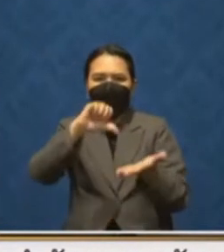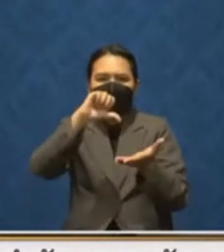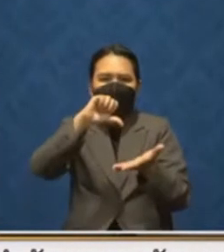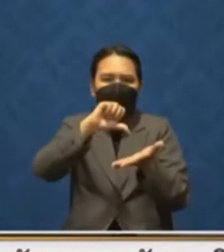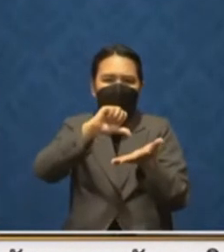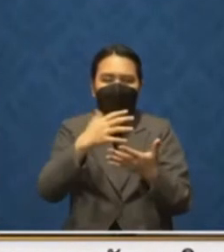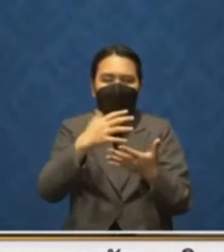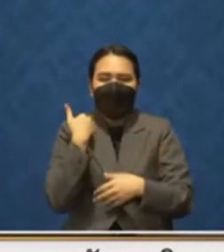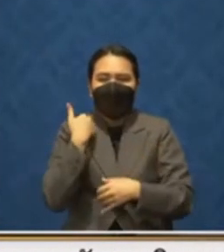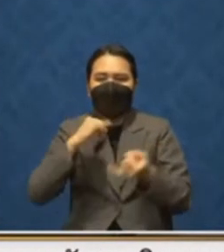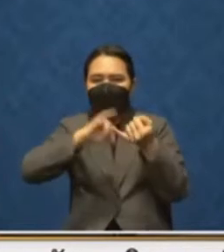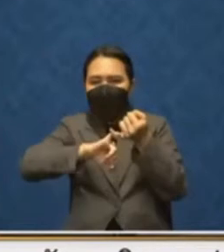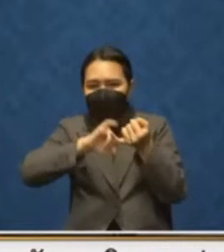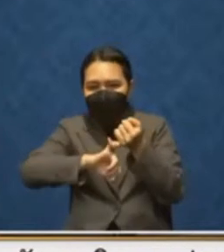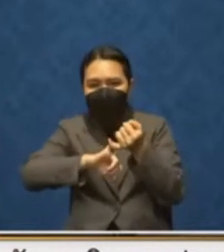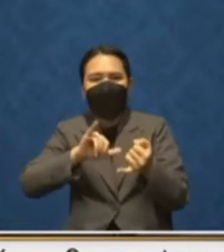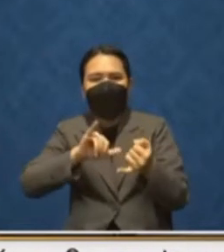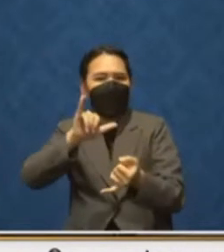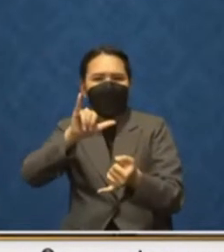รถกันว่าปีนี้